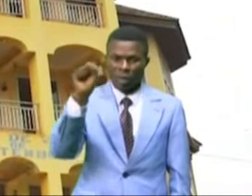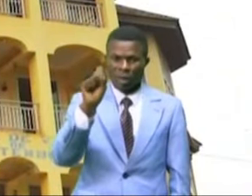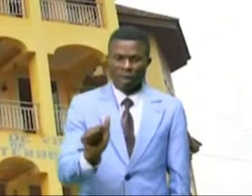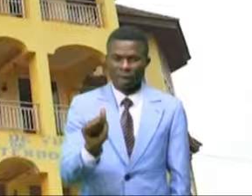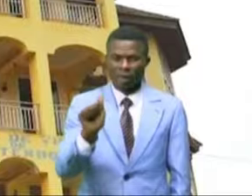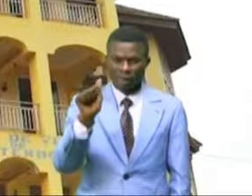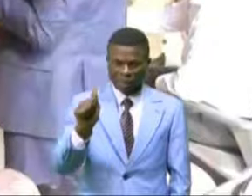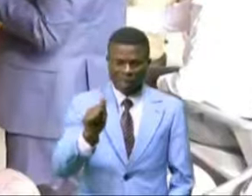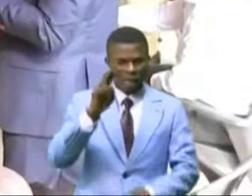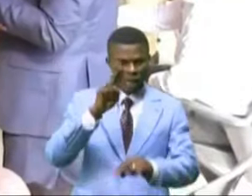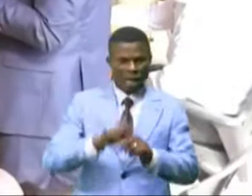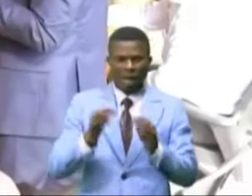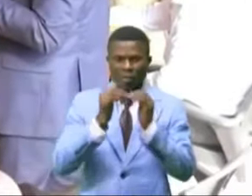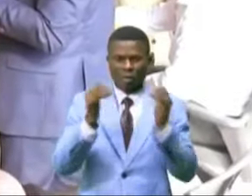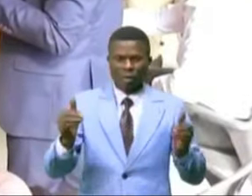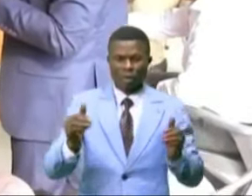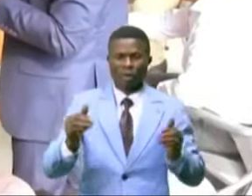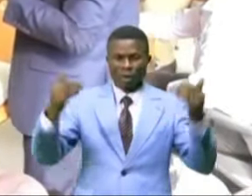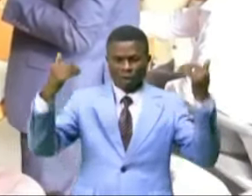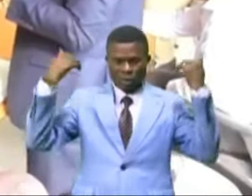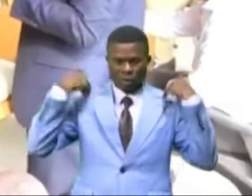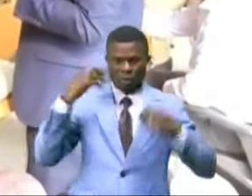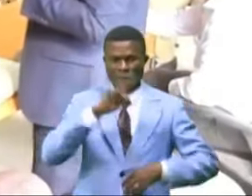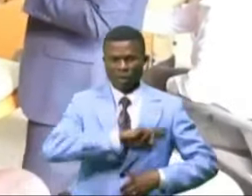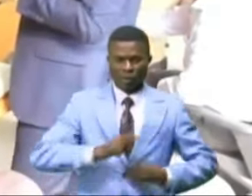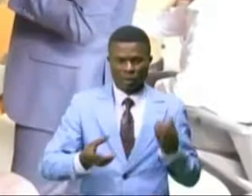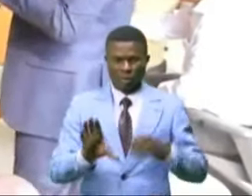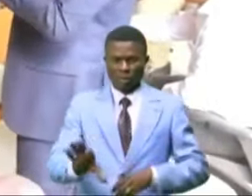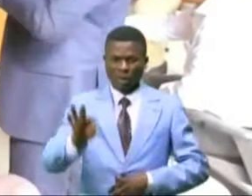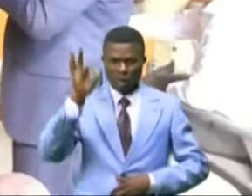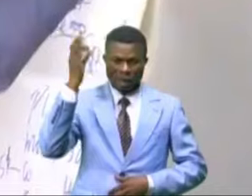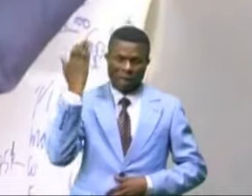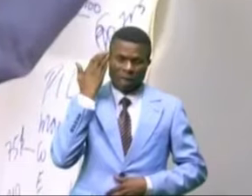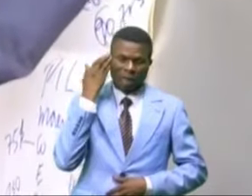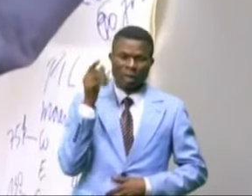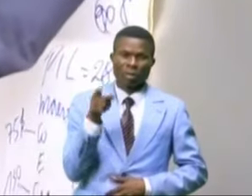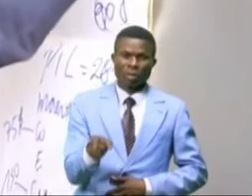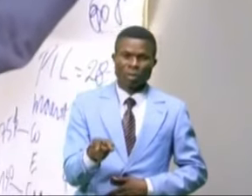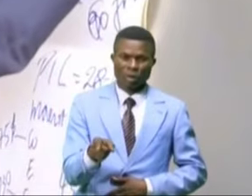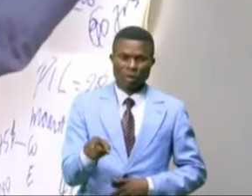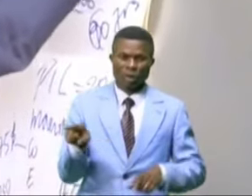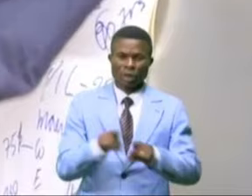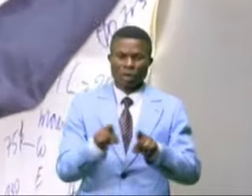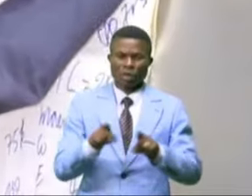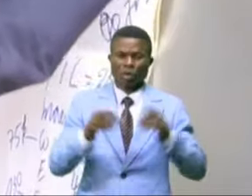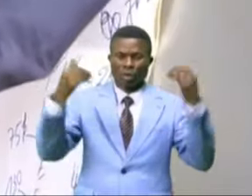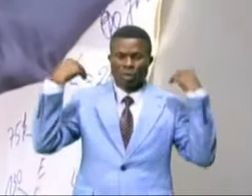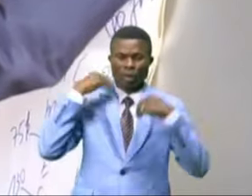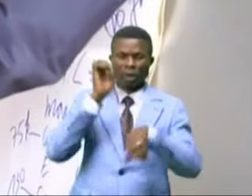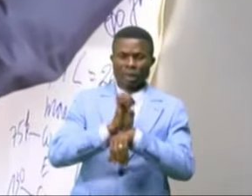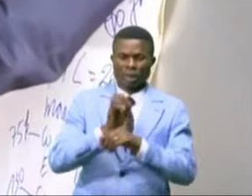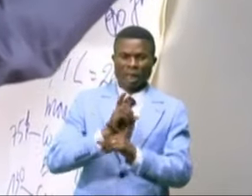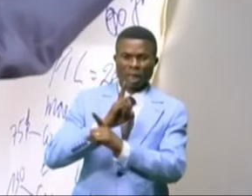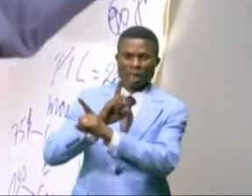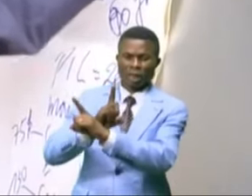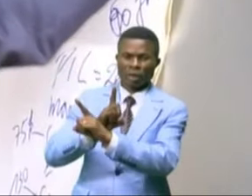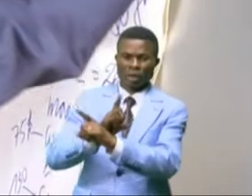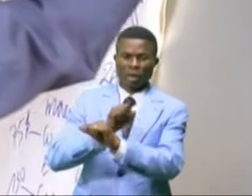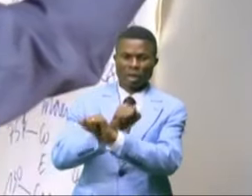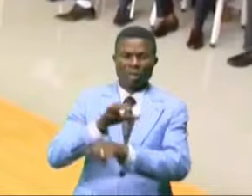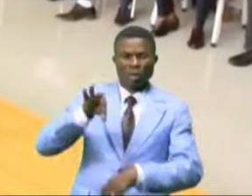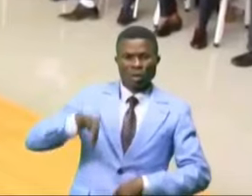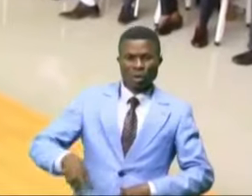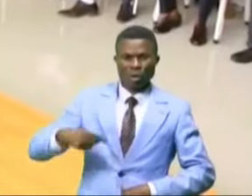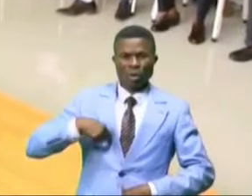République démocratique du Congo a nommé la personne de Kambale Mukokoma Elphaz comme consul pour défendre et protéger leurs